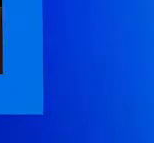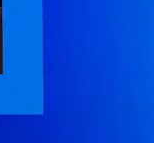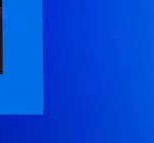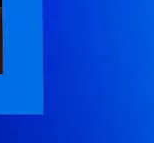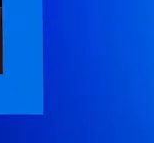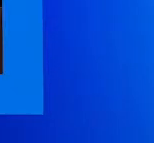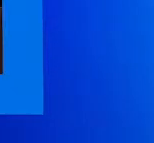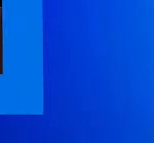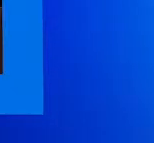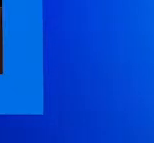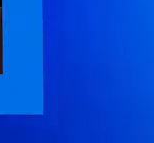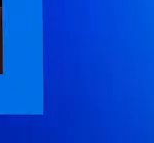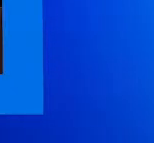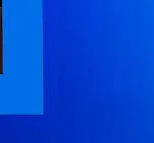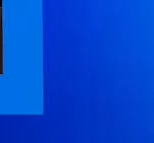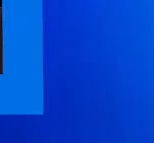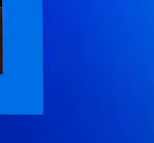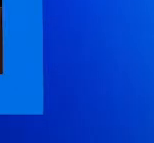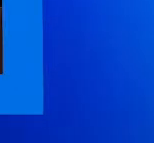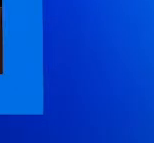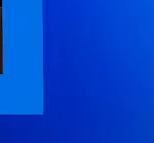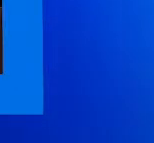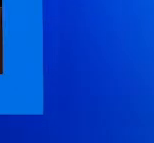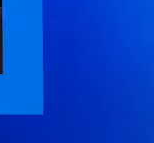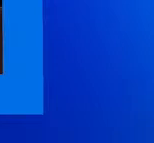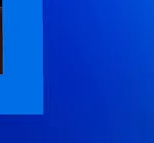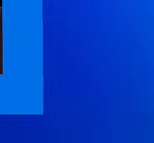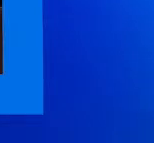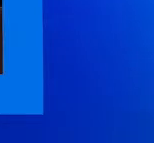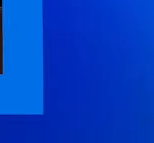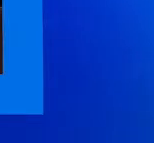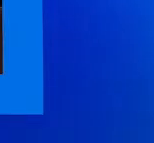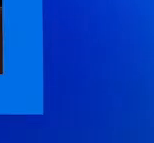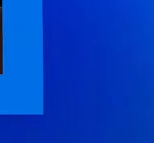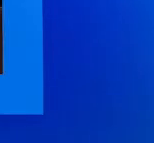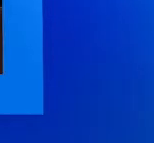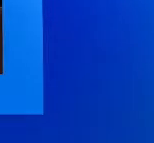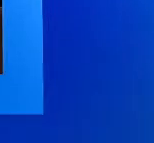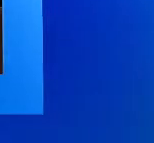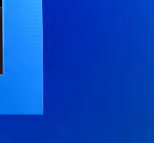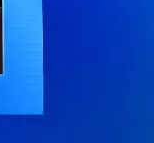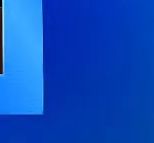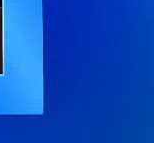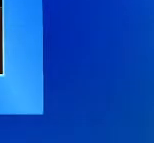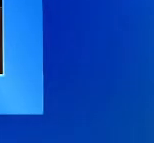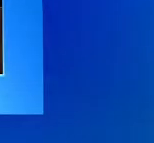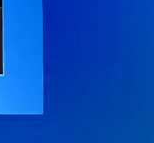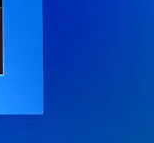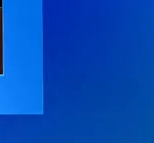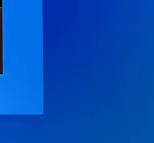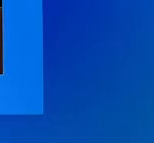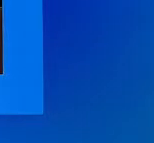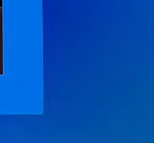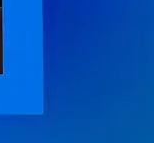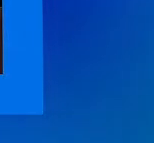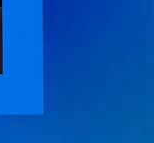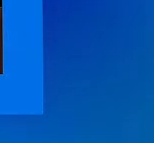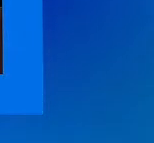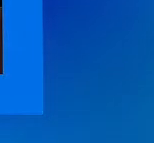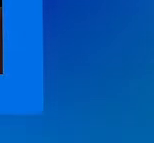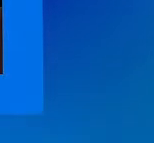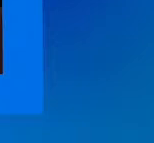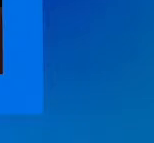siège dans ma nation de l'est à l'ouest de nord au sud Hérode